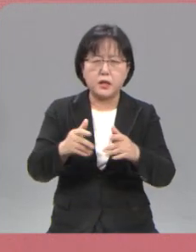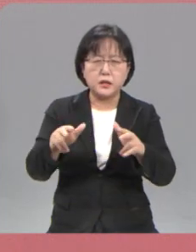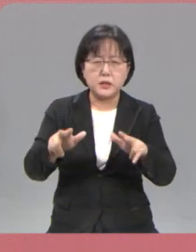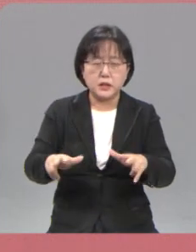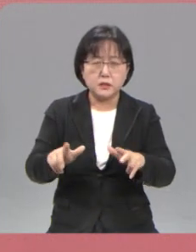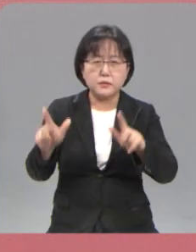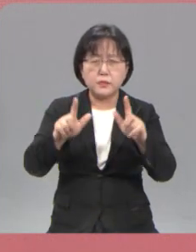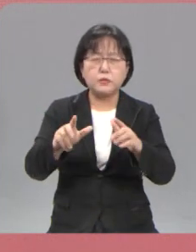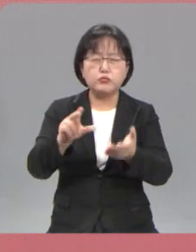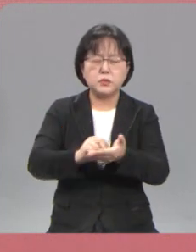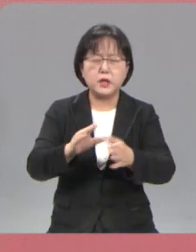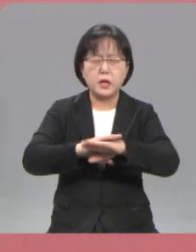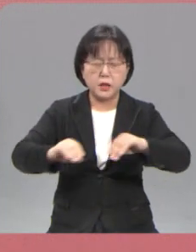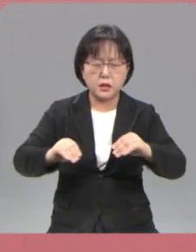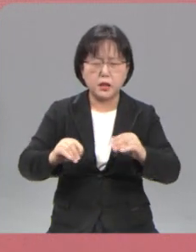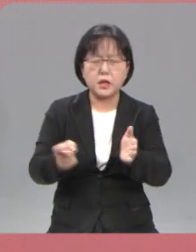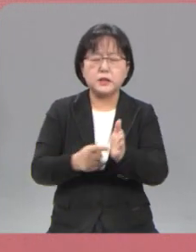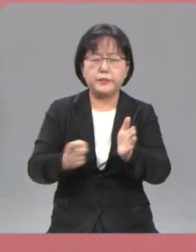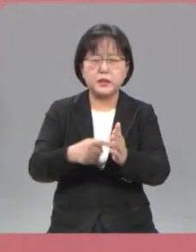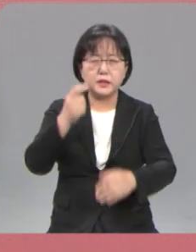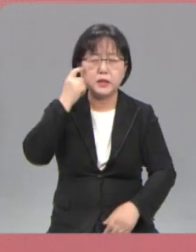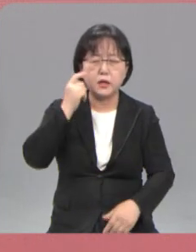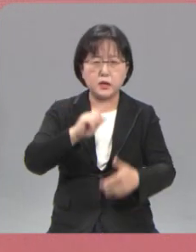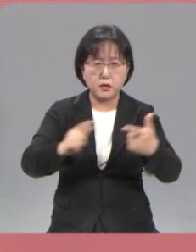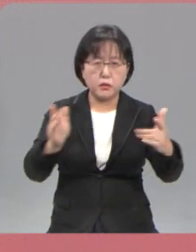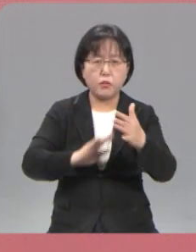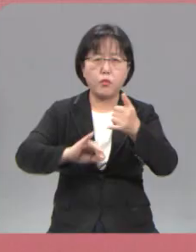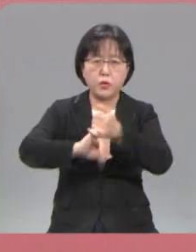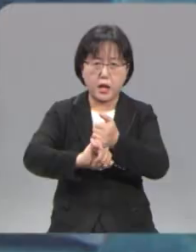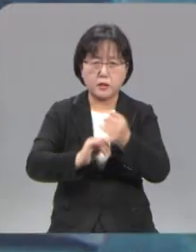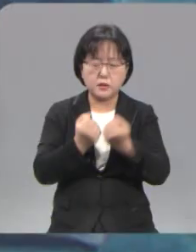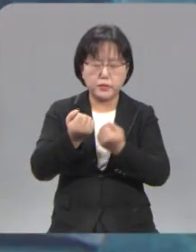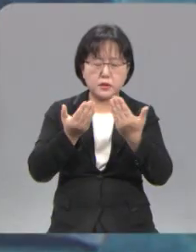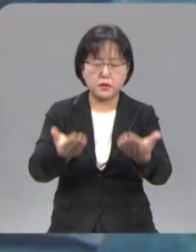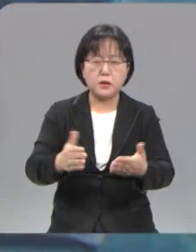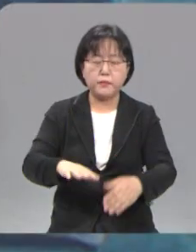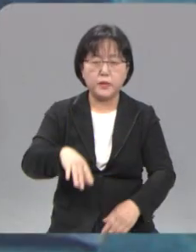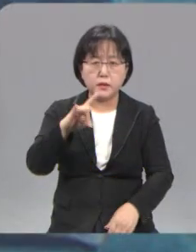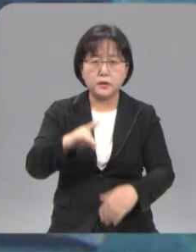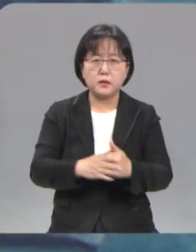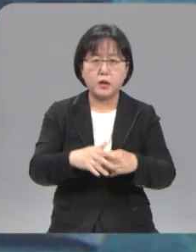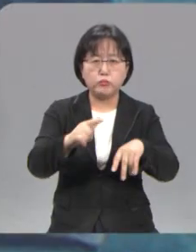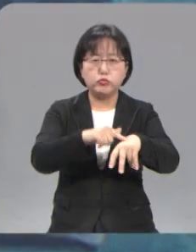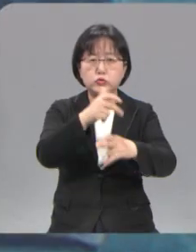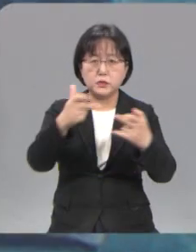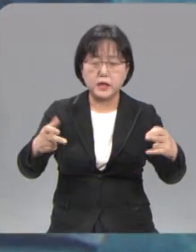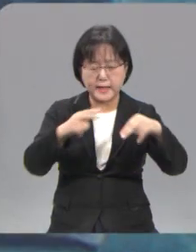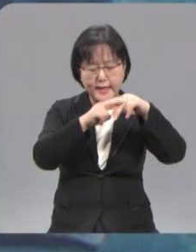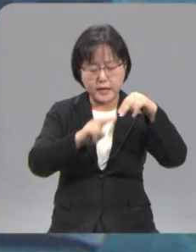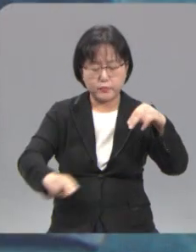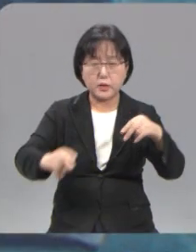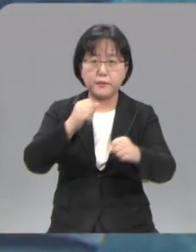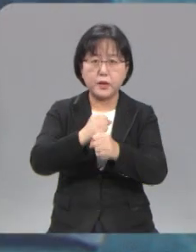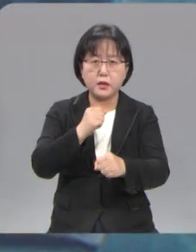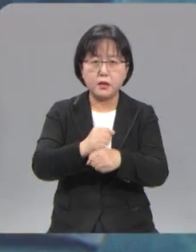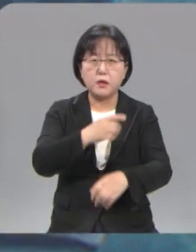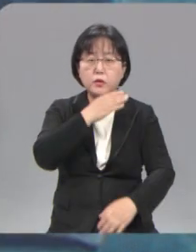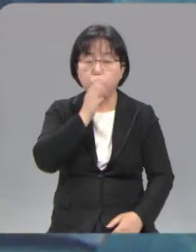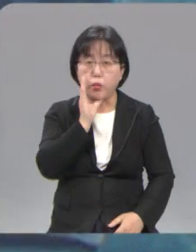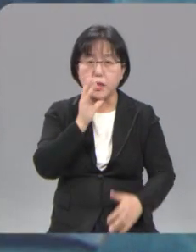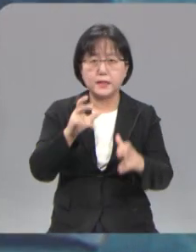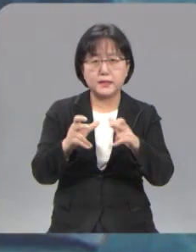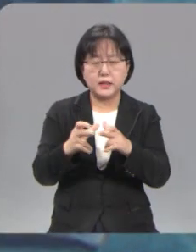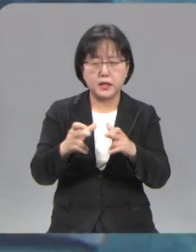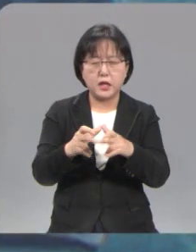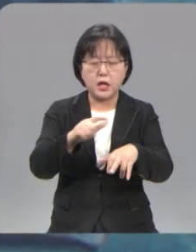해결하는 것이 더욱 시급하다는 생각이 들어 로 여러 공약을 준비했습니다 먼저 무등산 케이블카를 설치해 노약자와